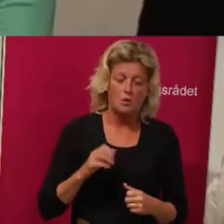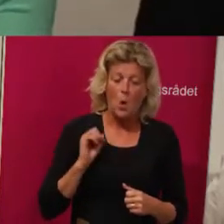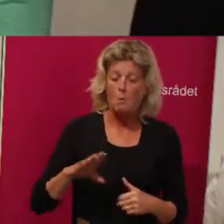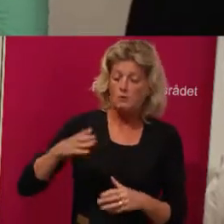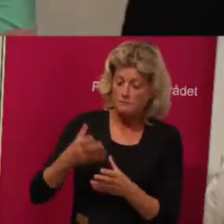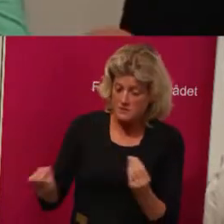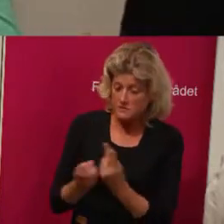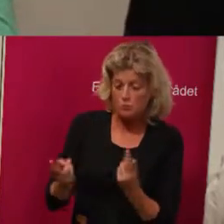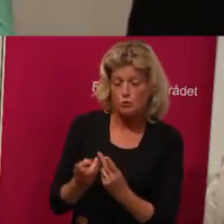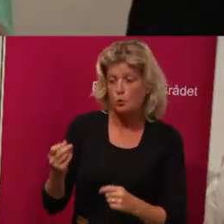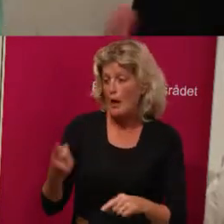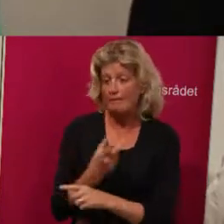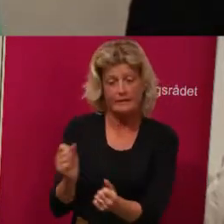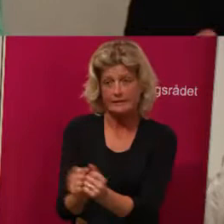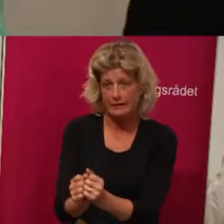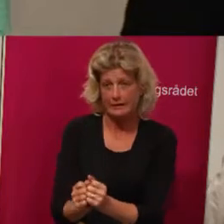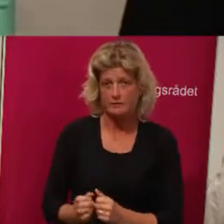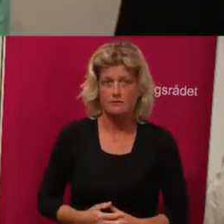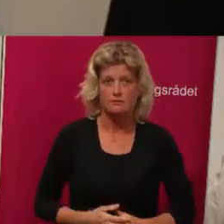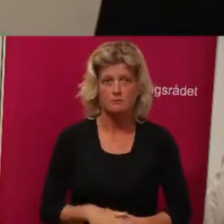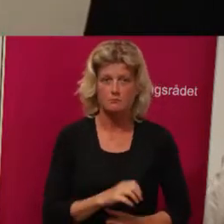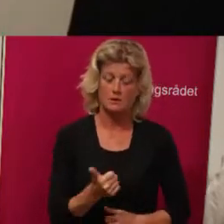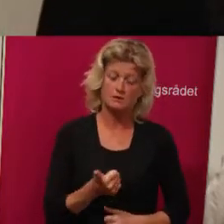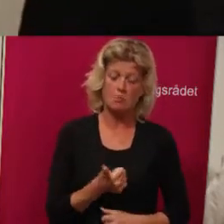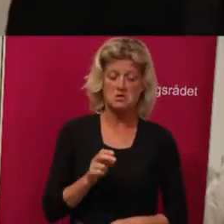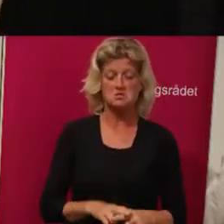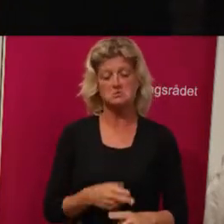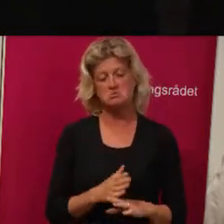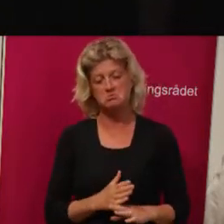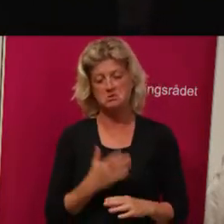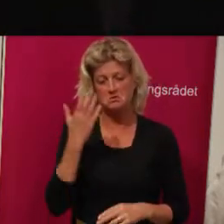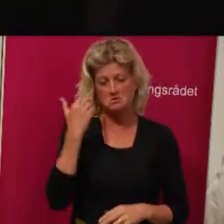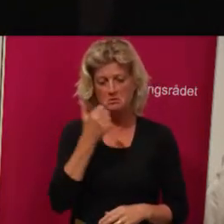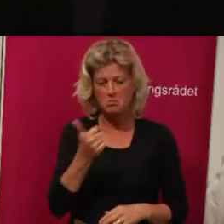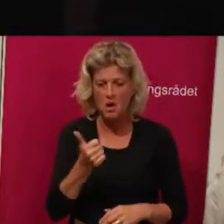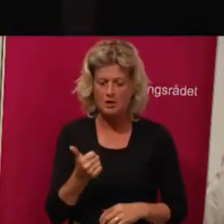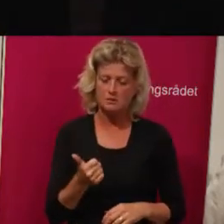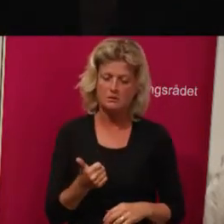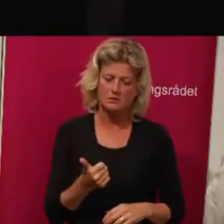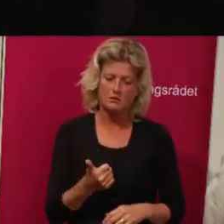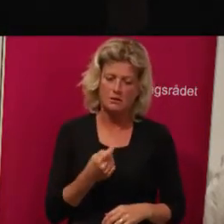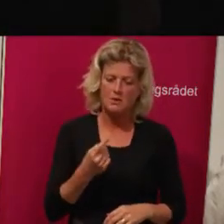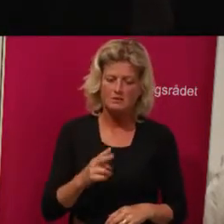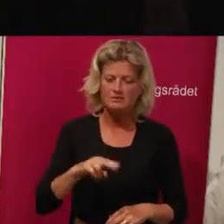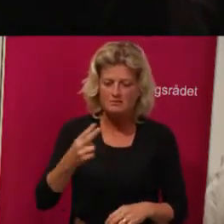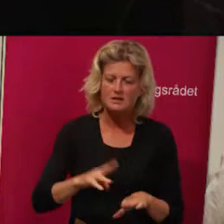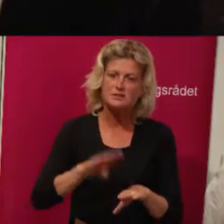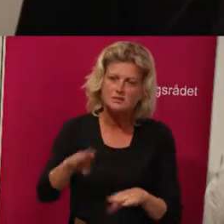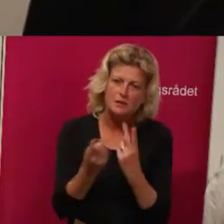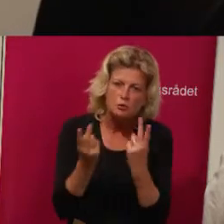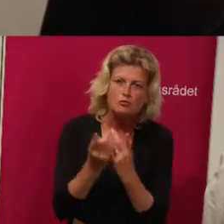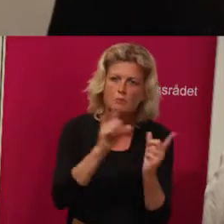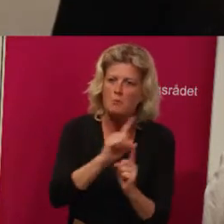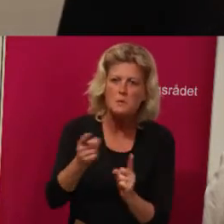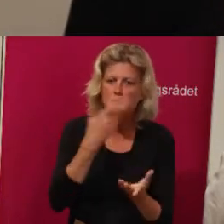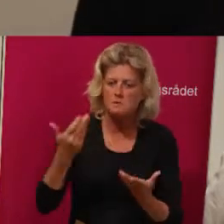skulle ju hända när vi liksom bara kan sitta där och sappa kanske. Men det är det första steget. Det andra steget som då är värre, det är ju detta att människor inte kommer ha